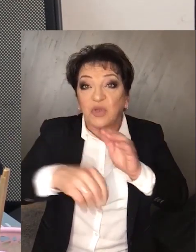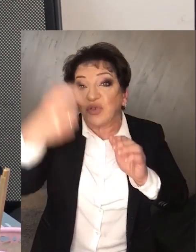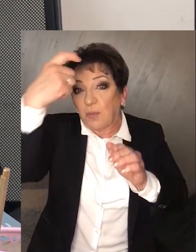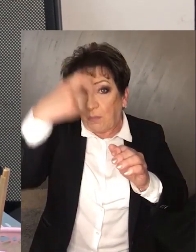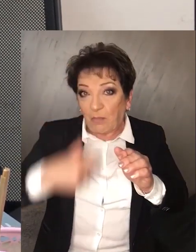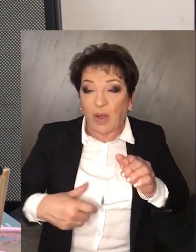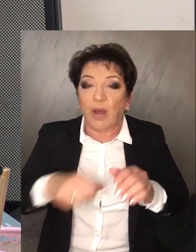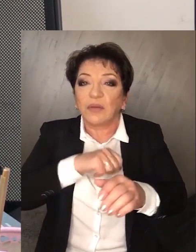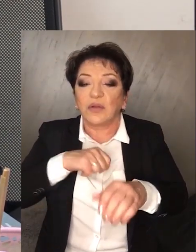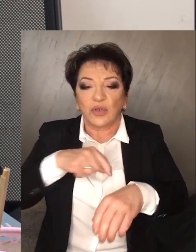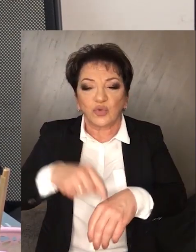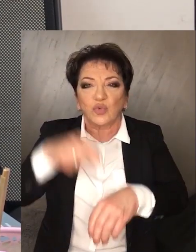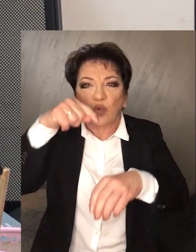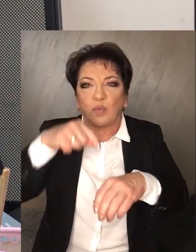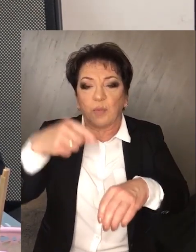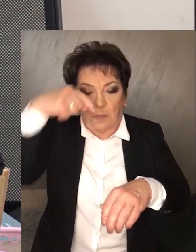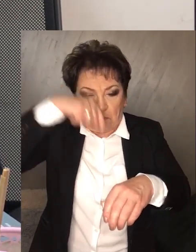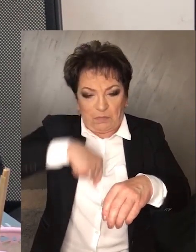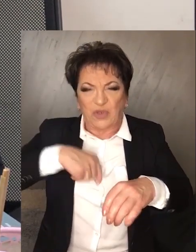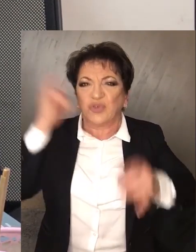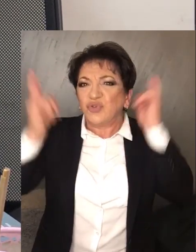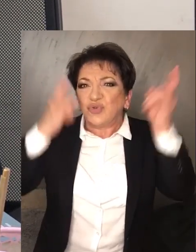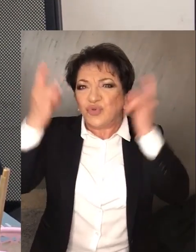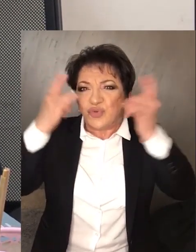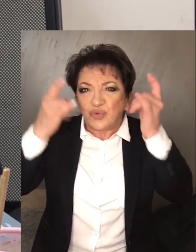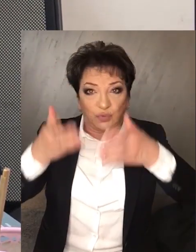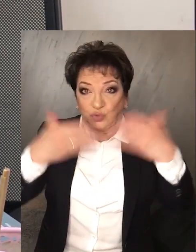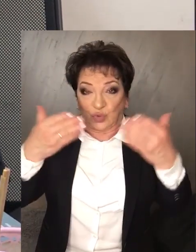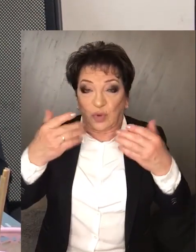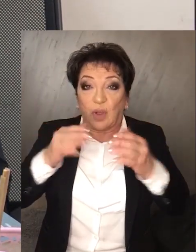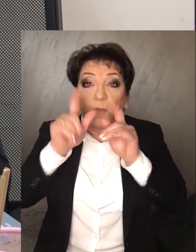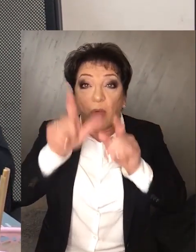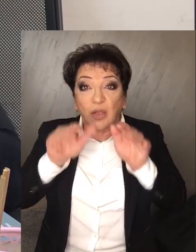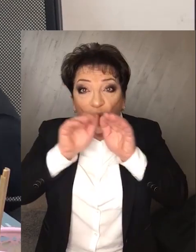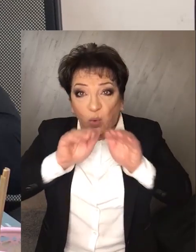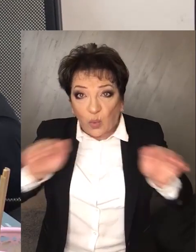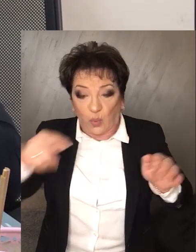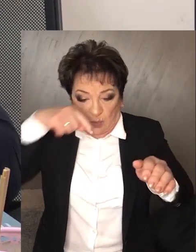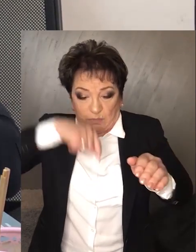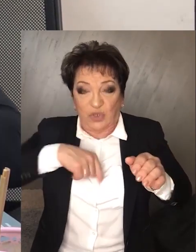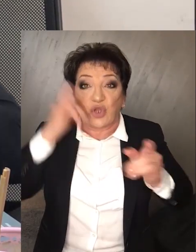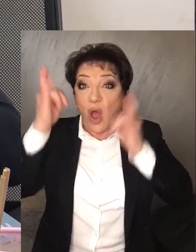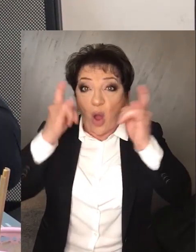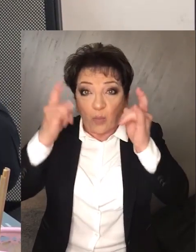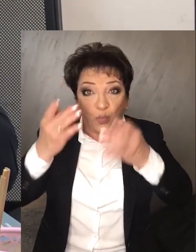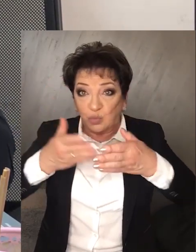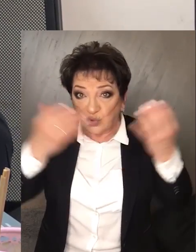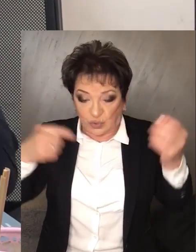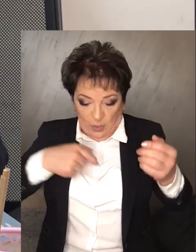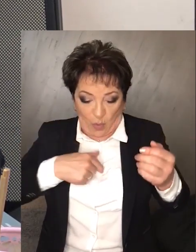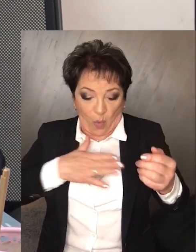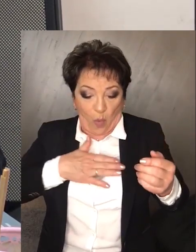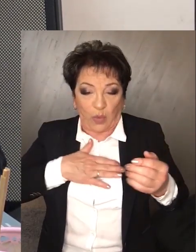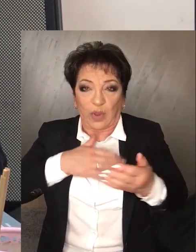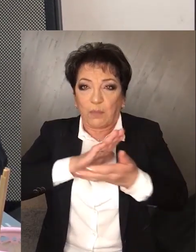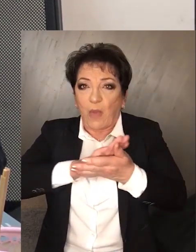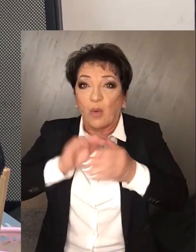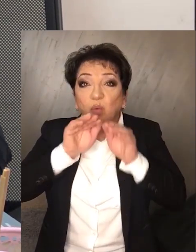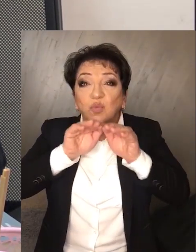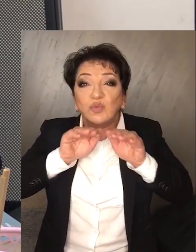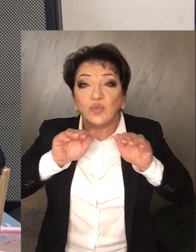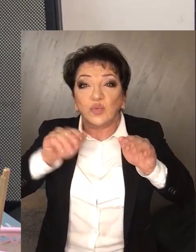չկա, լռության մեջ ճշմարտությունն է։ Ու լռության մեջ է, որ մարդը, երբ որ այս աղմուկը ինքը վերացնում